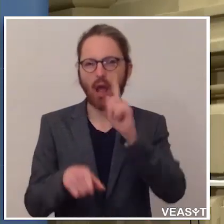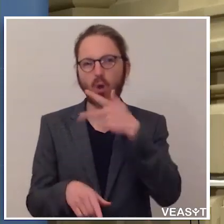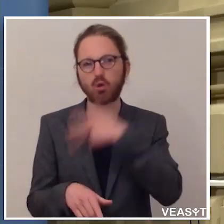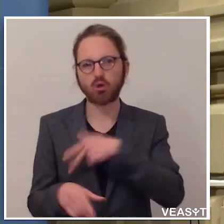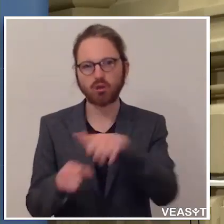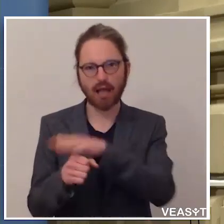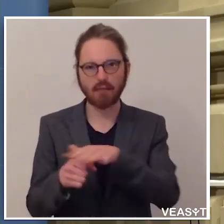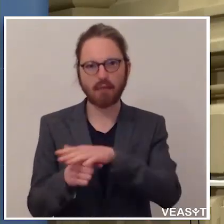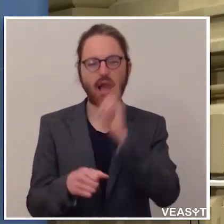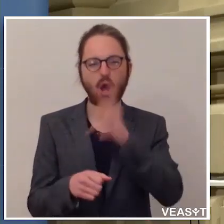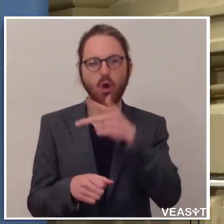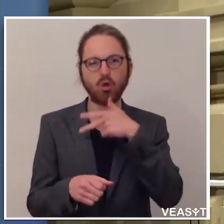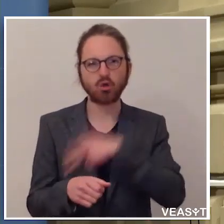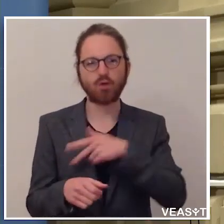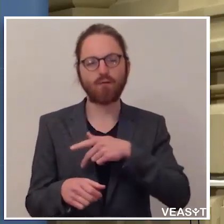Sozialbereich. Die